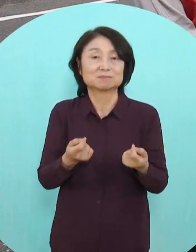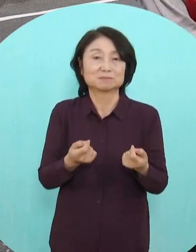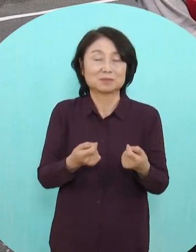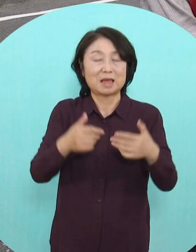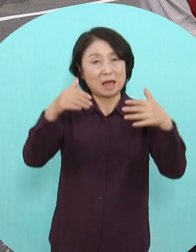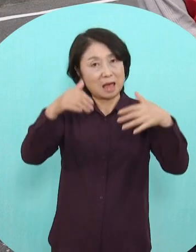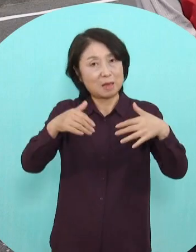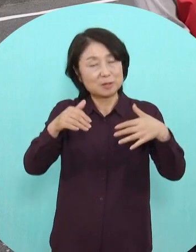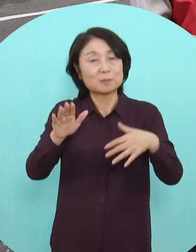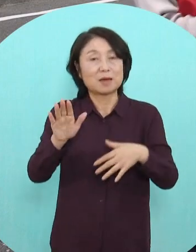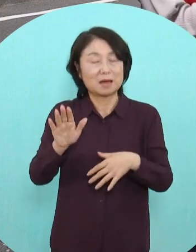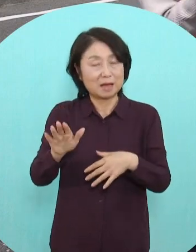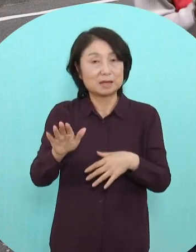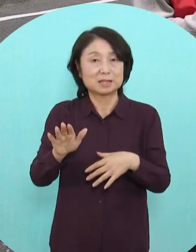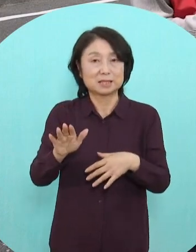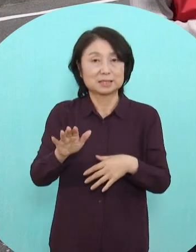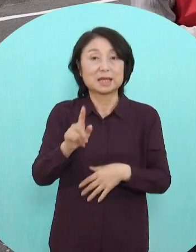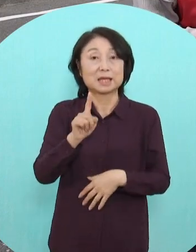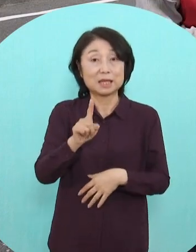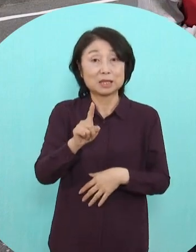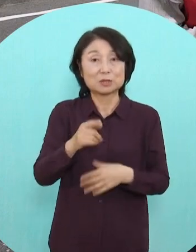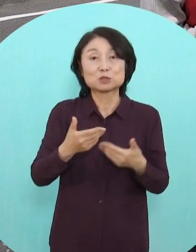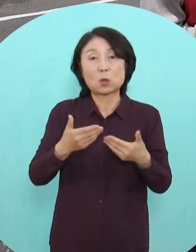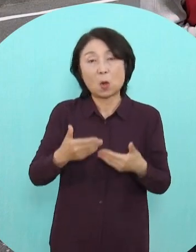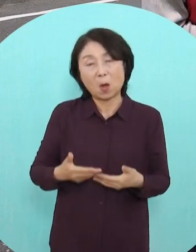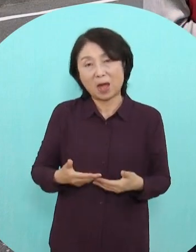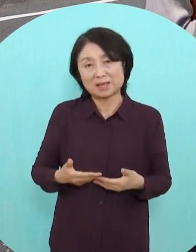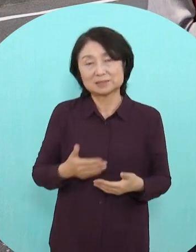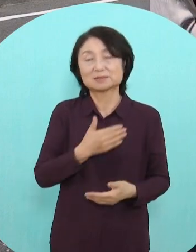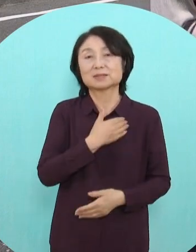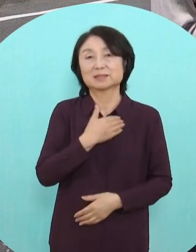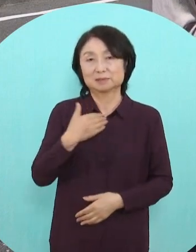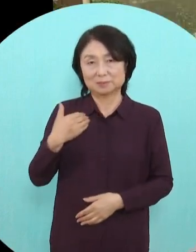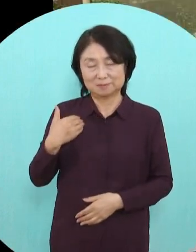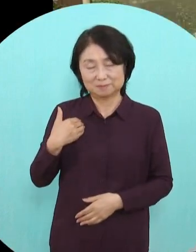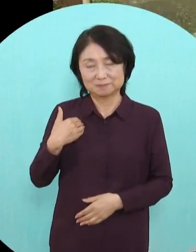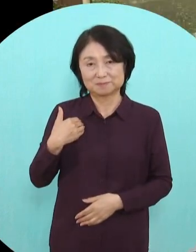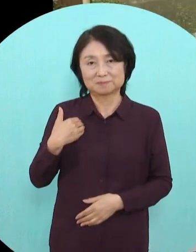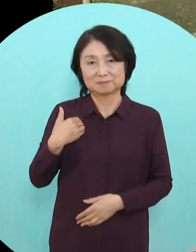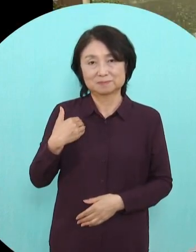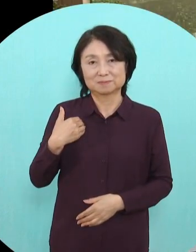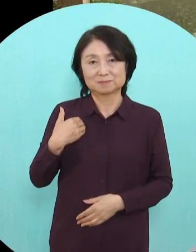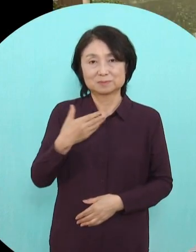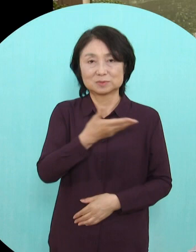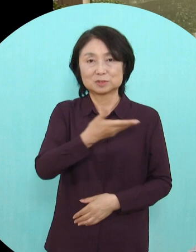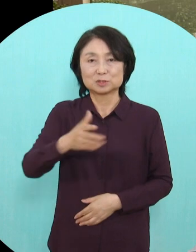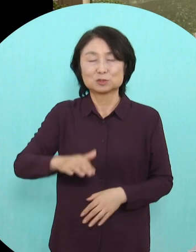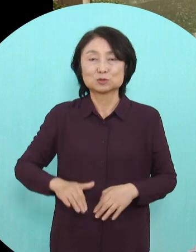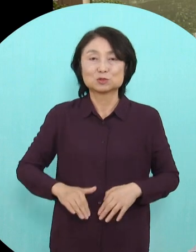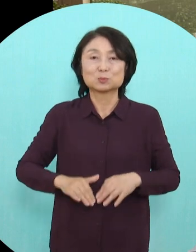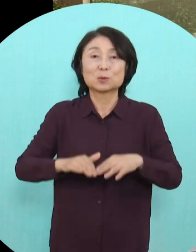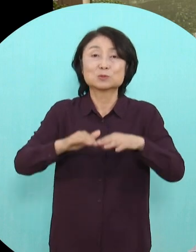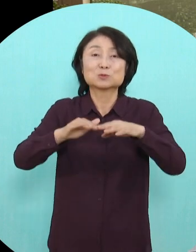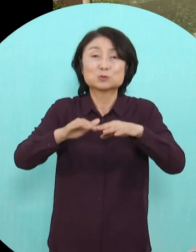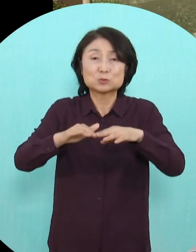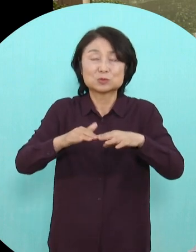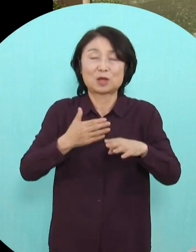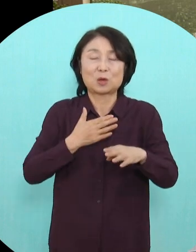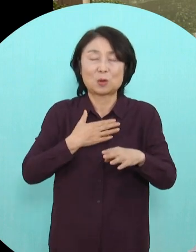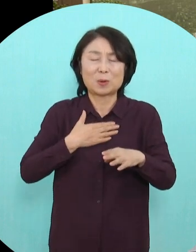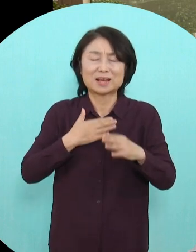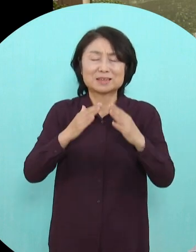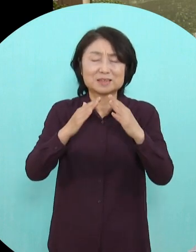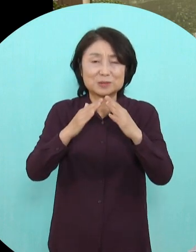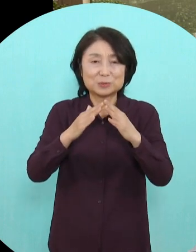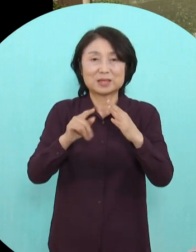の降り方にもよりますけれども、うん、一つの安心材料ではありますよ ね。 やっぱりね、水没するのがもうあらかじめ分